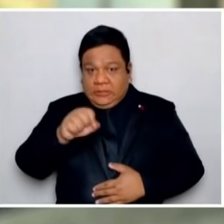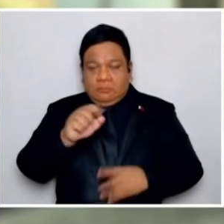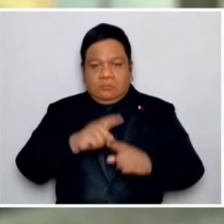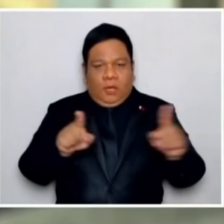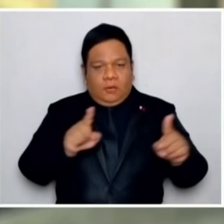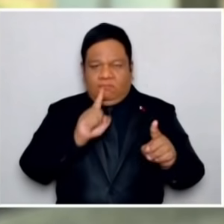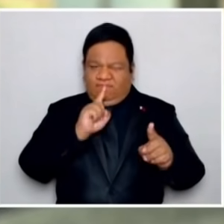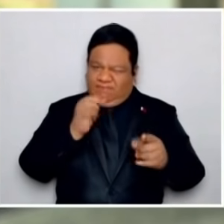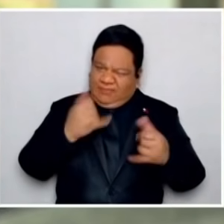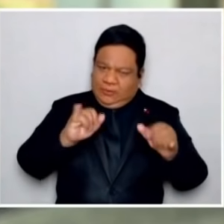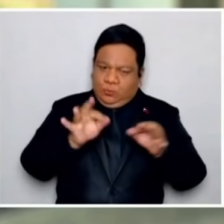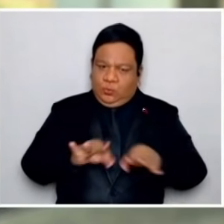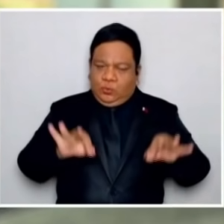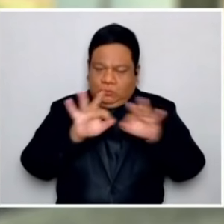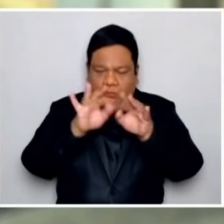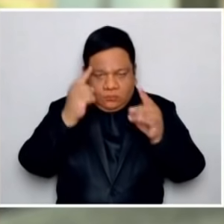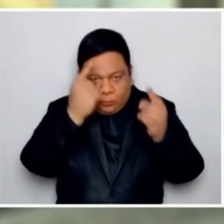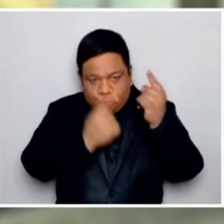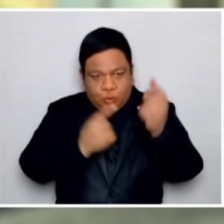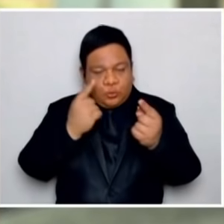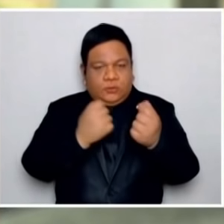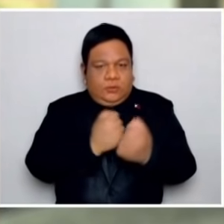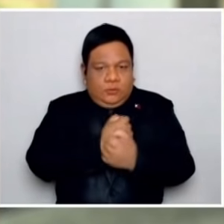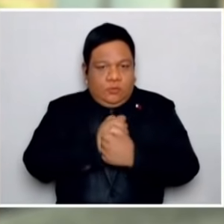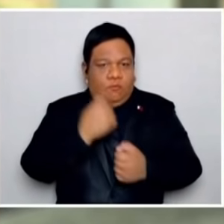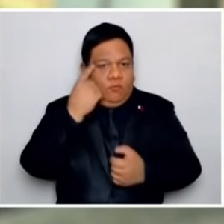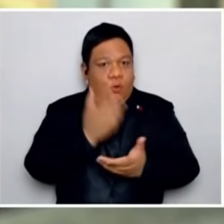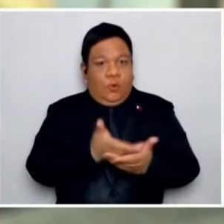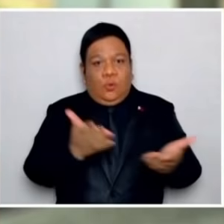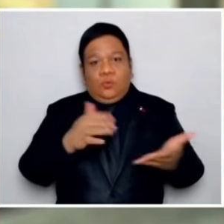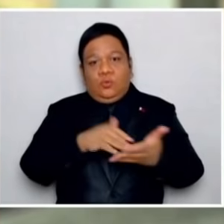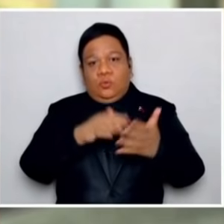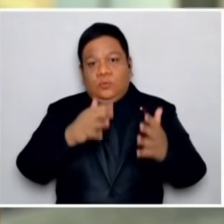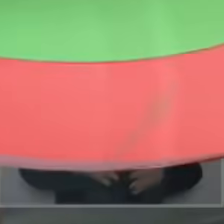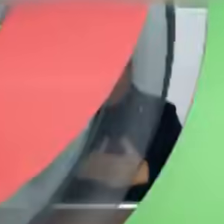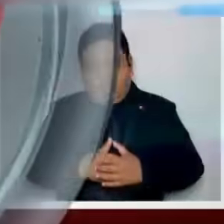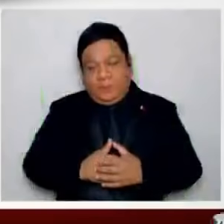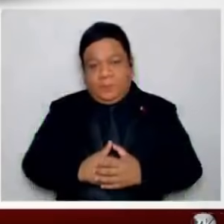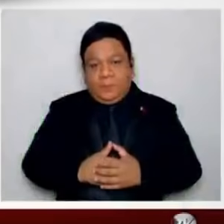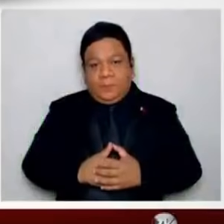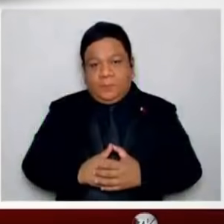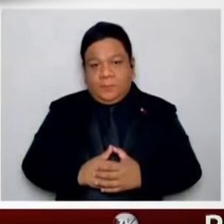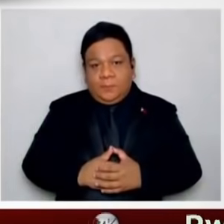ang malasakit at pagmamahal sa kanilang propesyon.